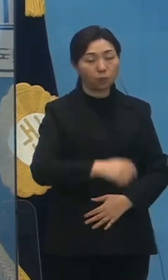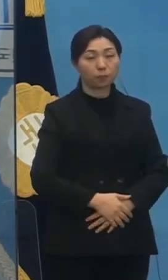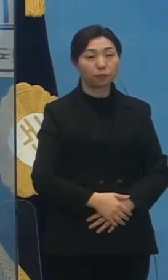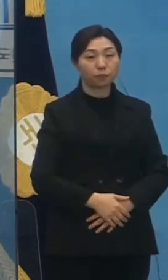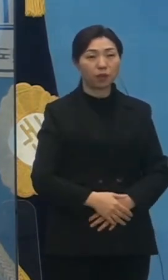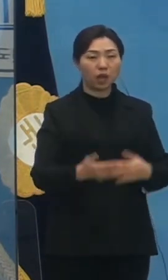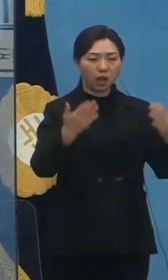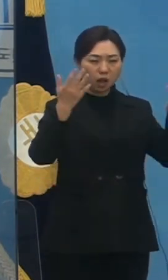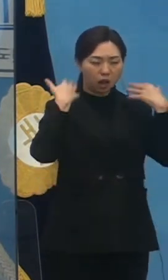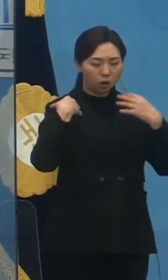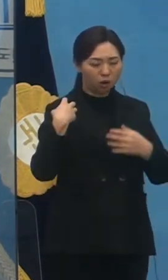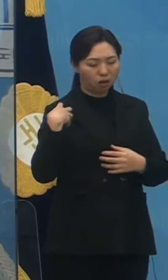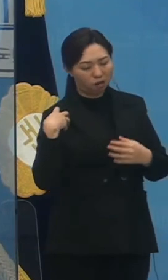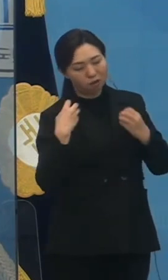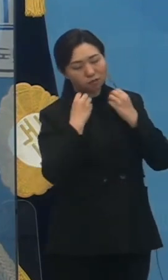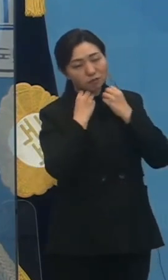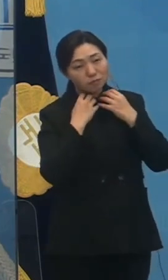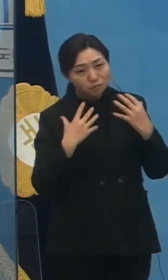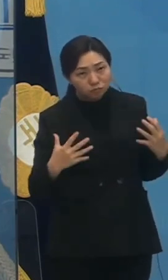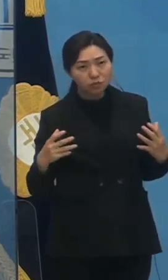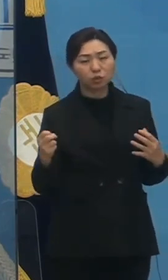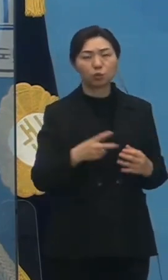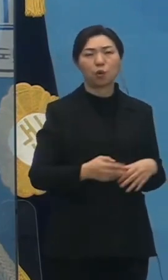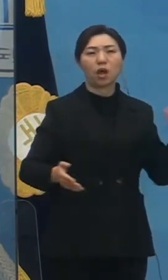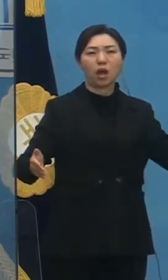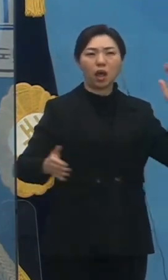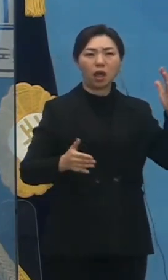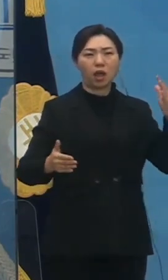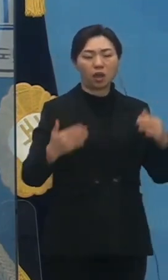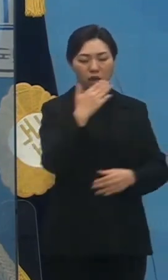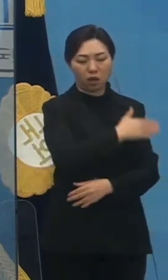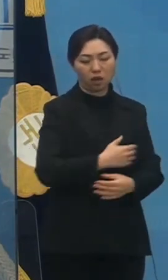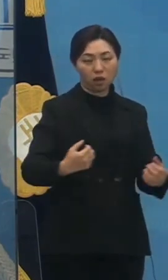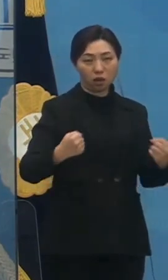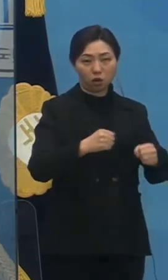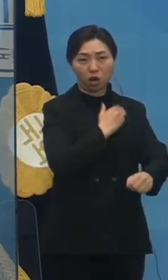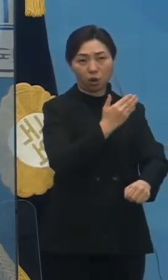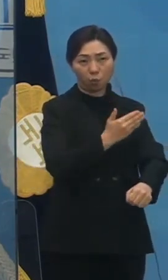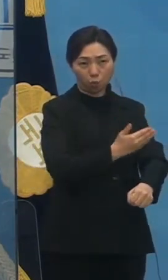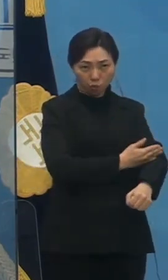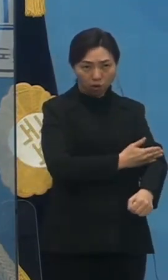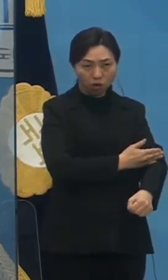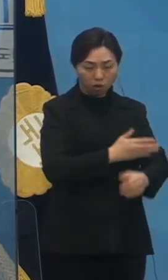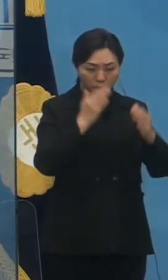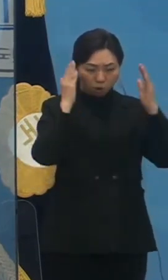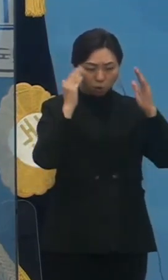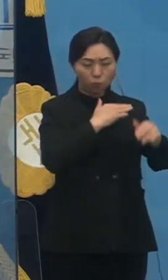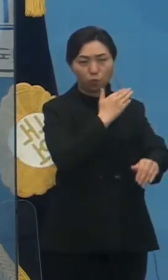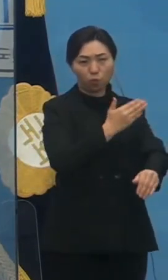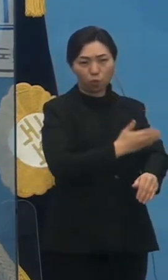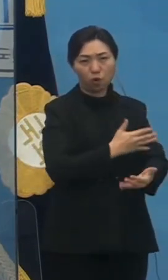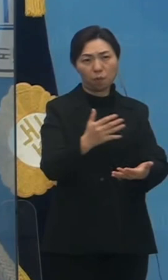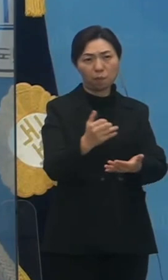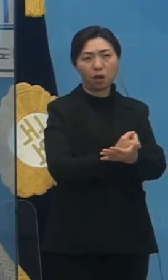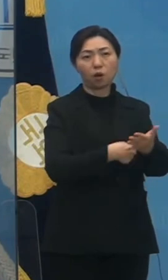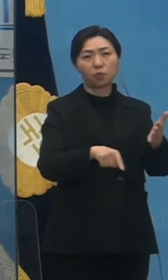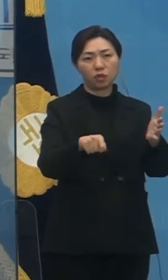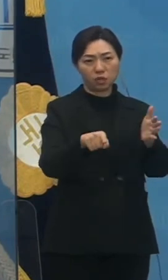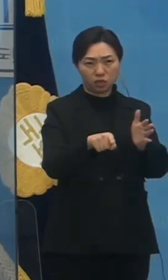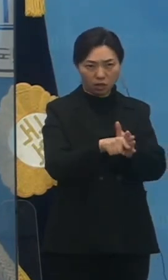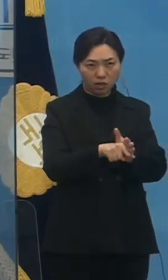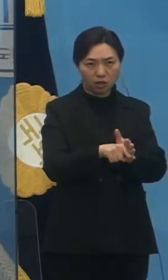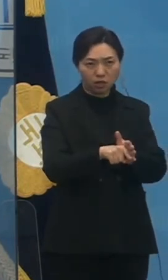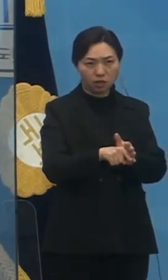방역 업무 부담과 학생 건강권 및 학습권을 확보하는 스마트한 방역